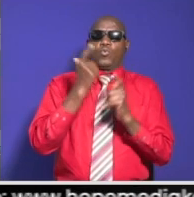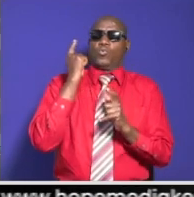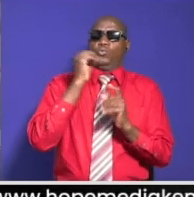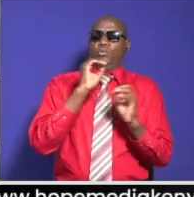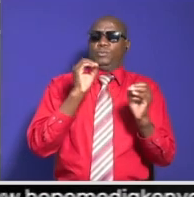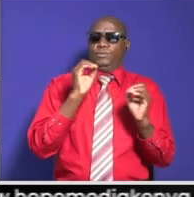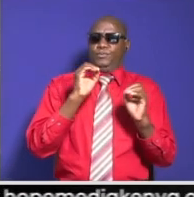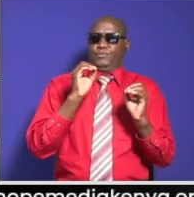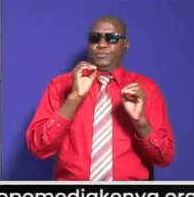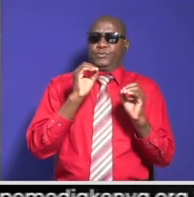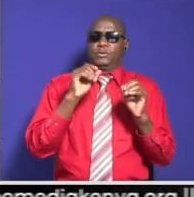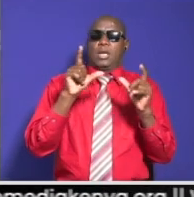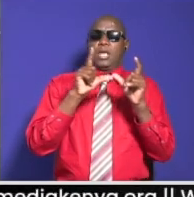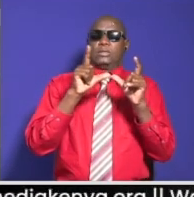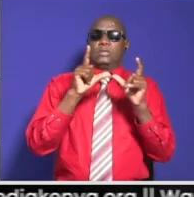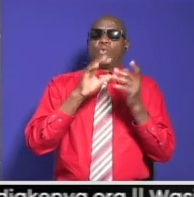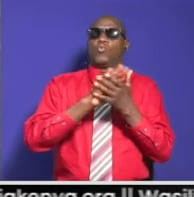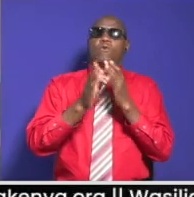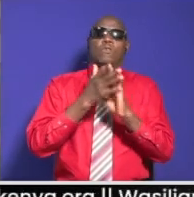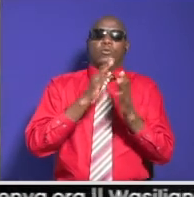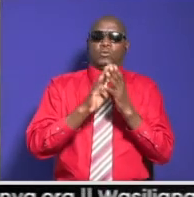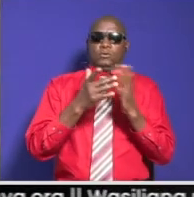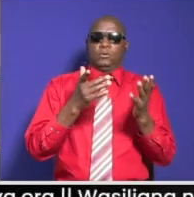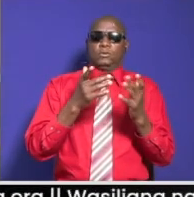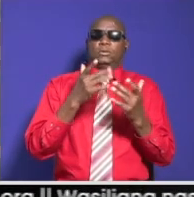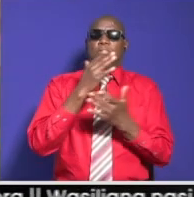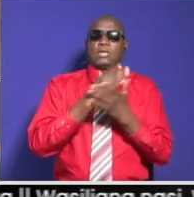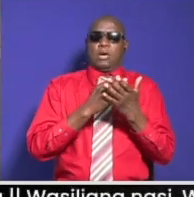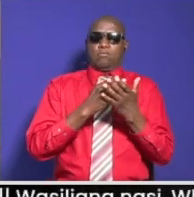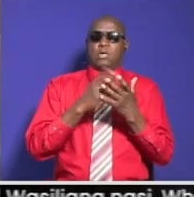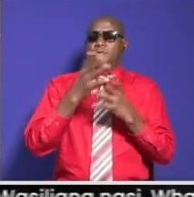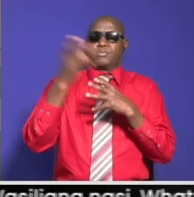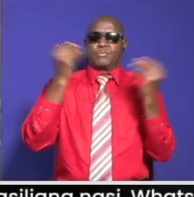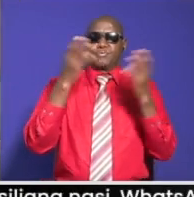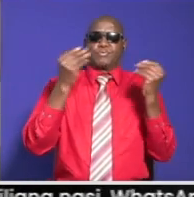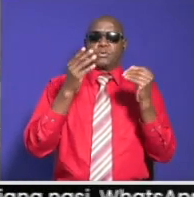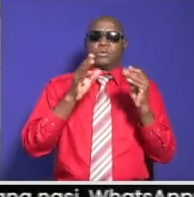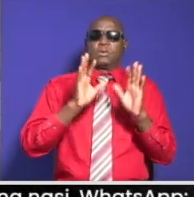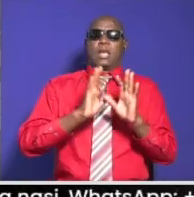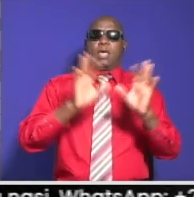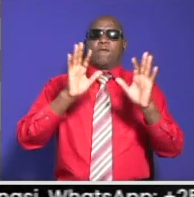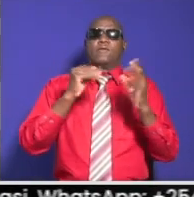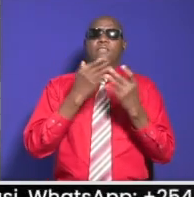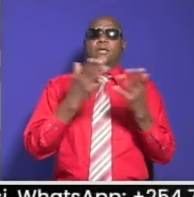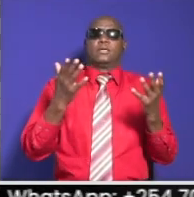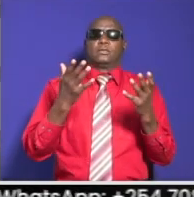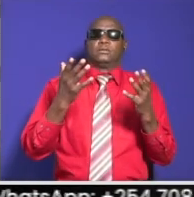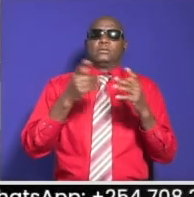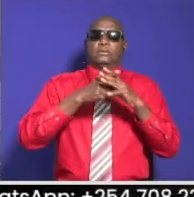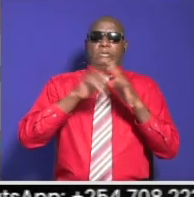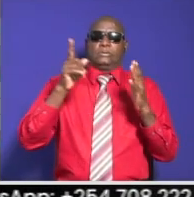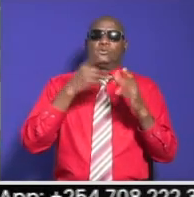bila leseni katika kaunti hiyo, baadhi ambao walitoroka na kuacha vituo vya wazi ili kukwepa kutiwa